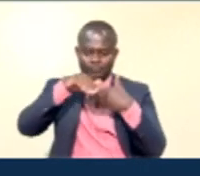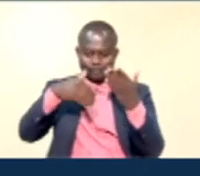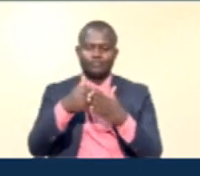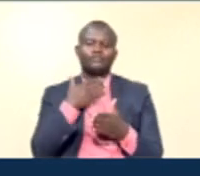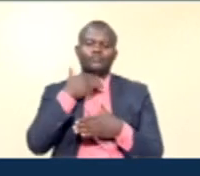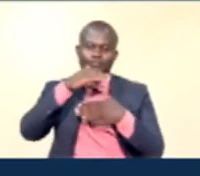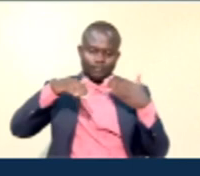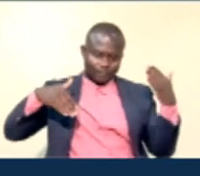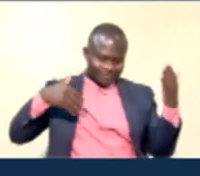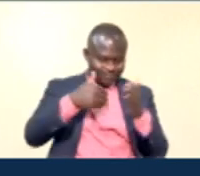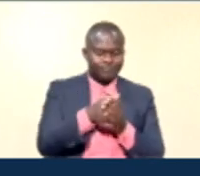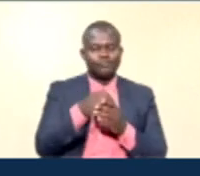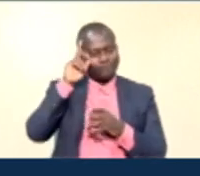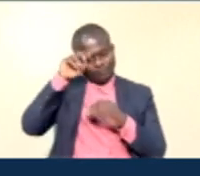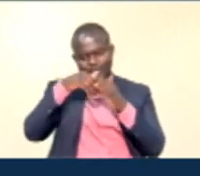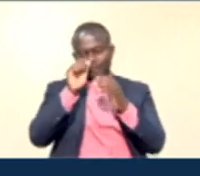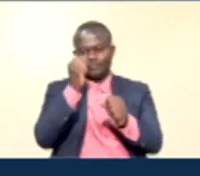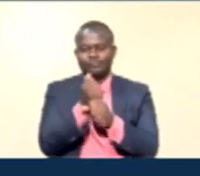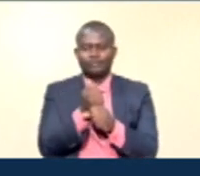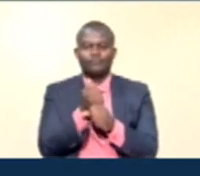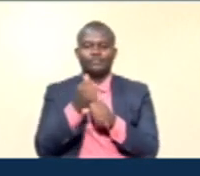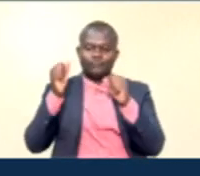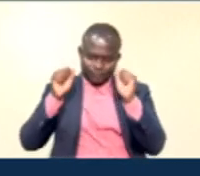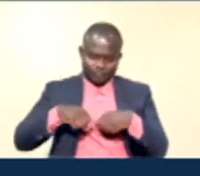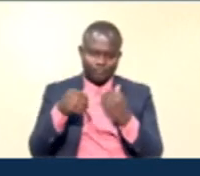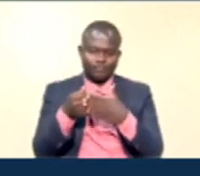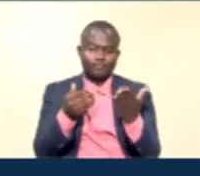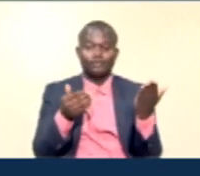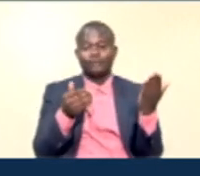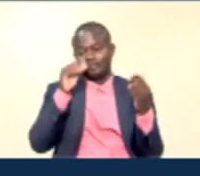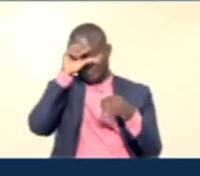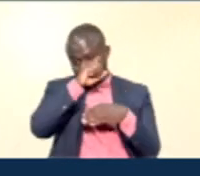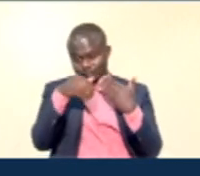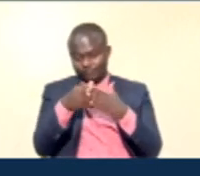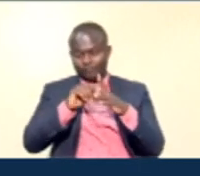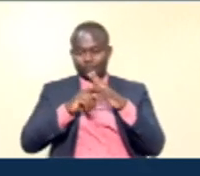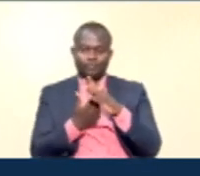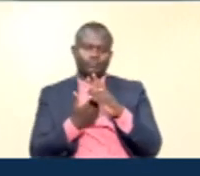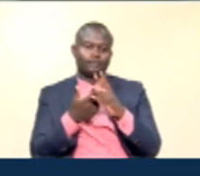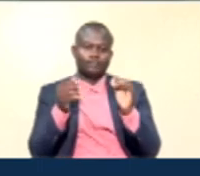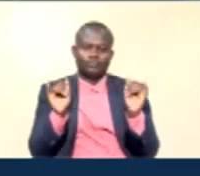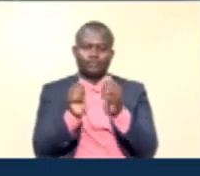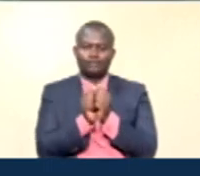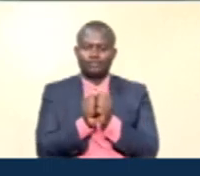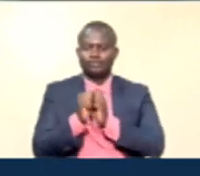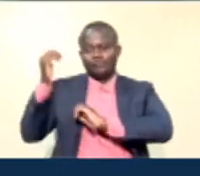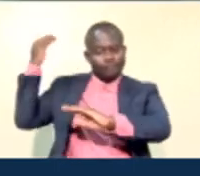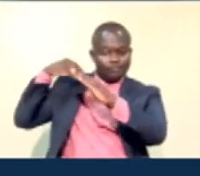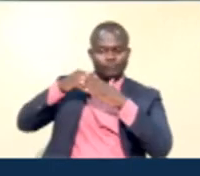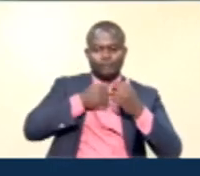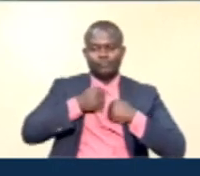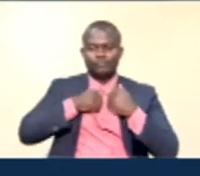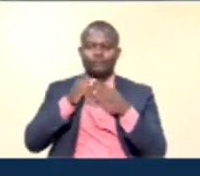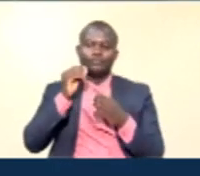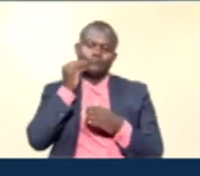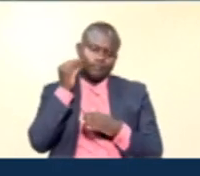ushaka cyose icyo wumva ko wakora mu bitekerezo byawe wagikora so ikibura no gutangira ukagerageza Kera mu Rwanda abagore barabo mu